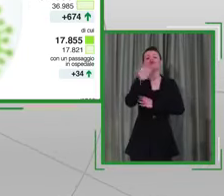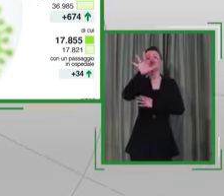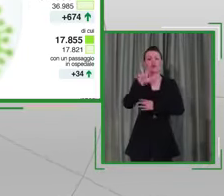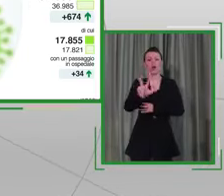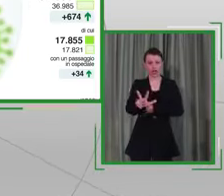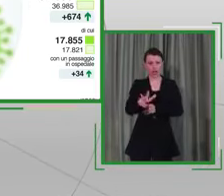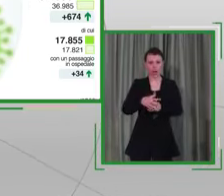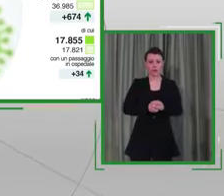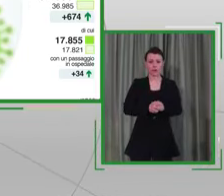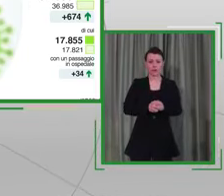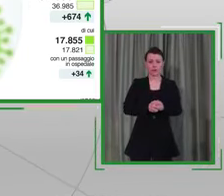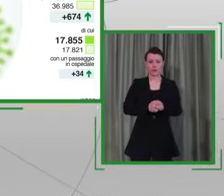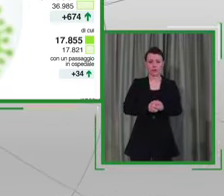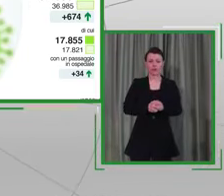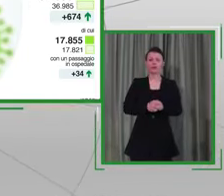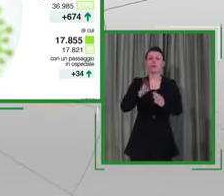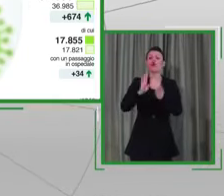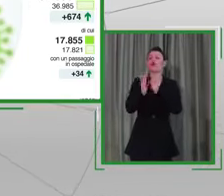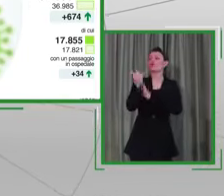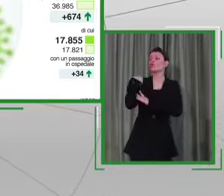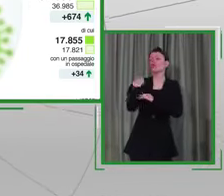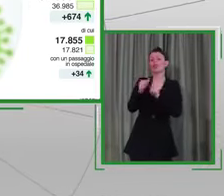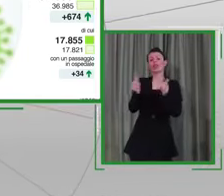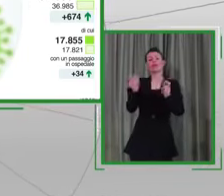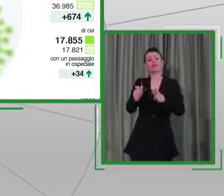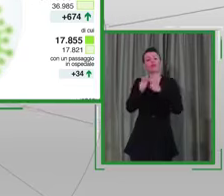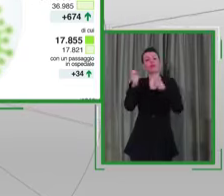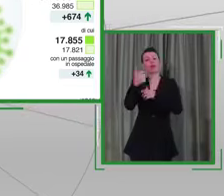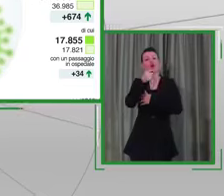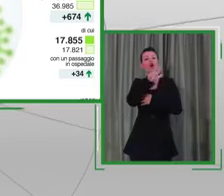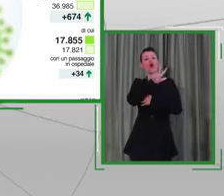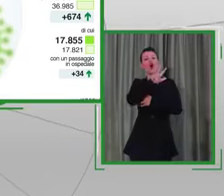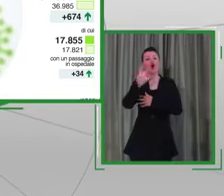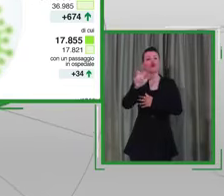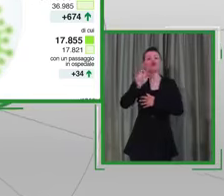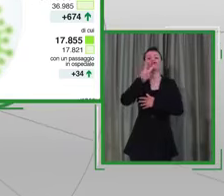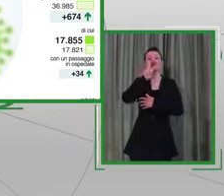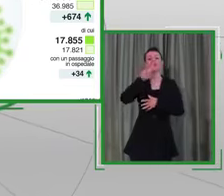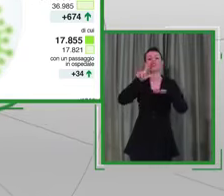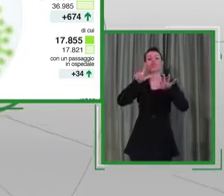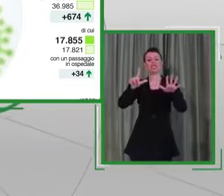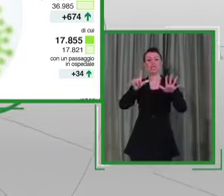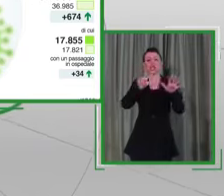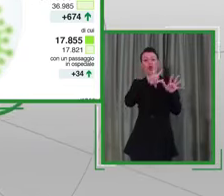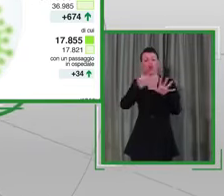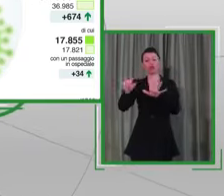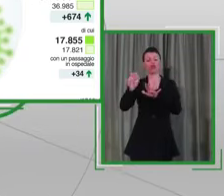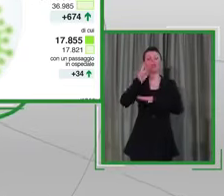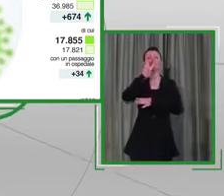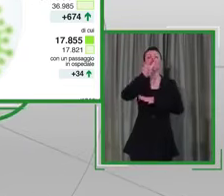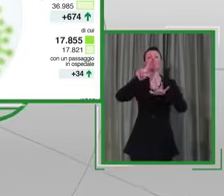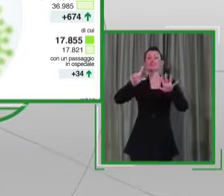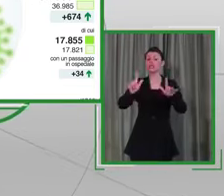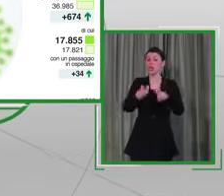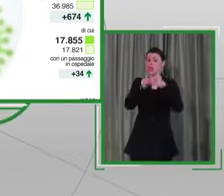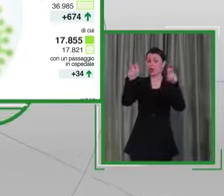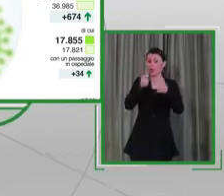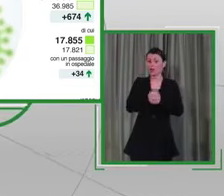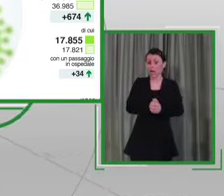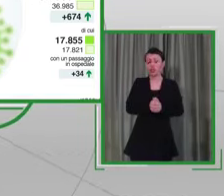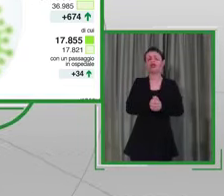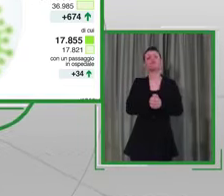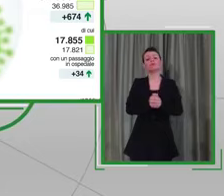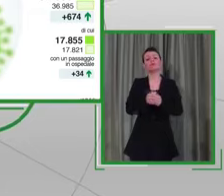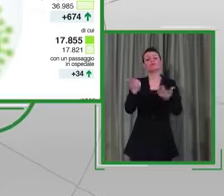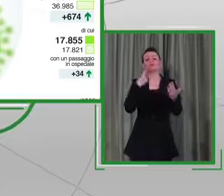con una differenza rispetto a ieri di 827 casi in più sono abbastanza stabili dati in relazione